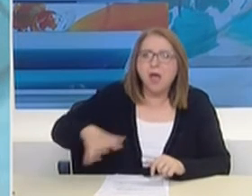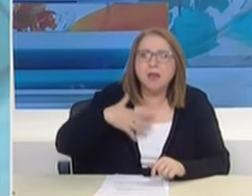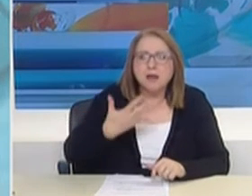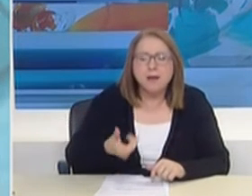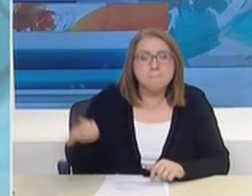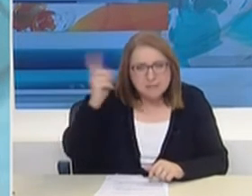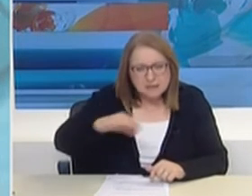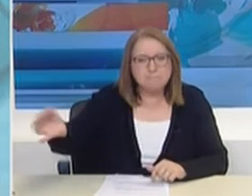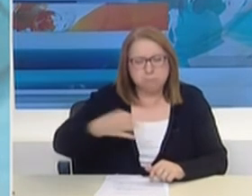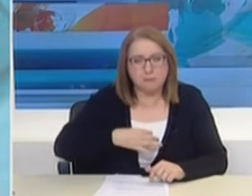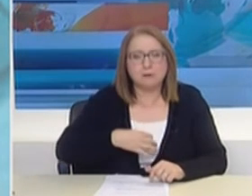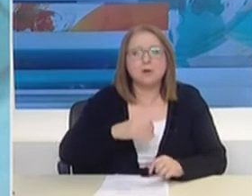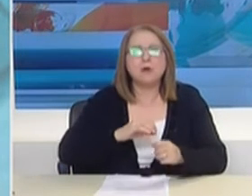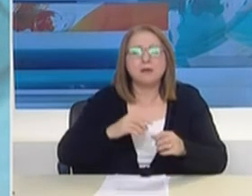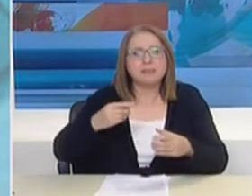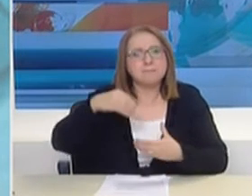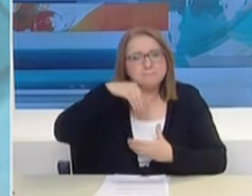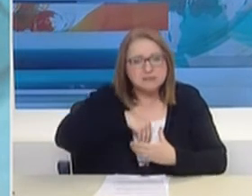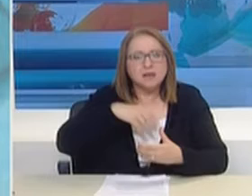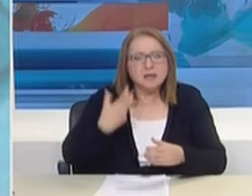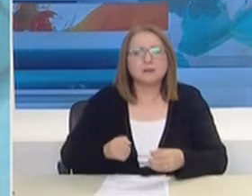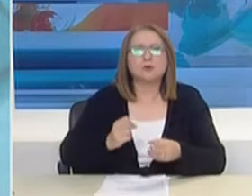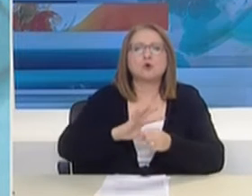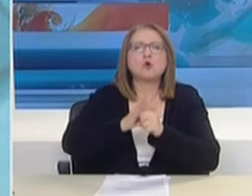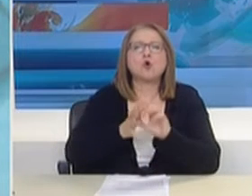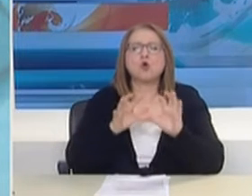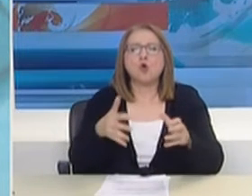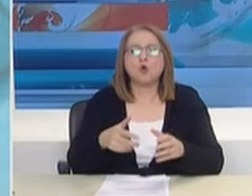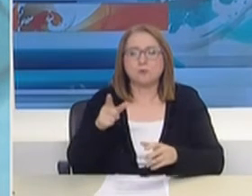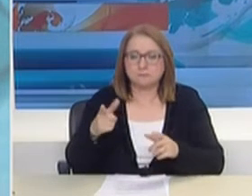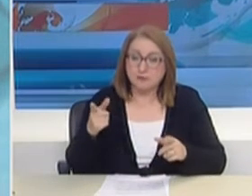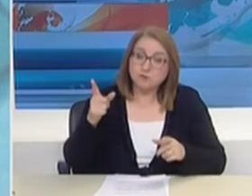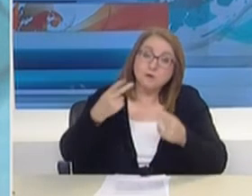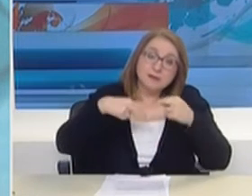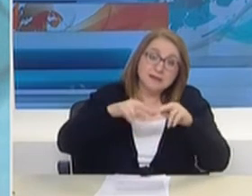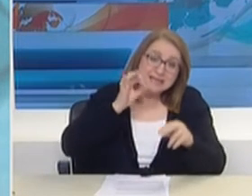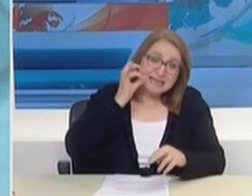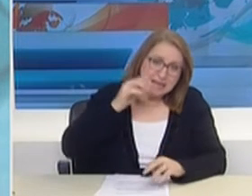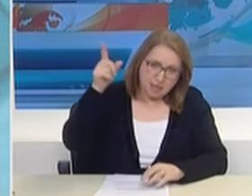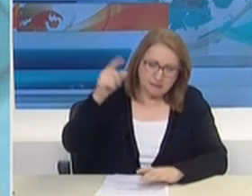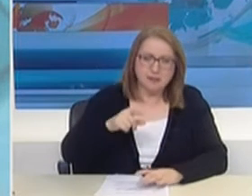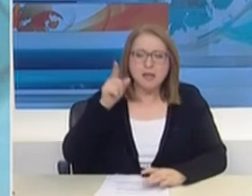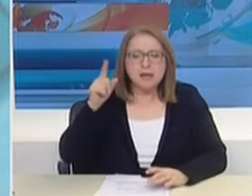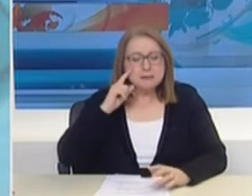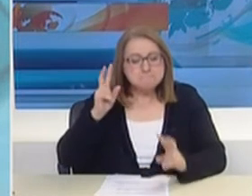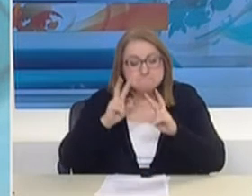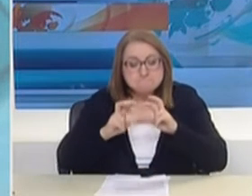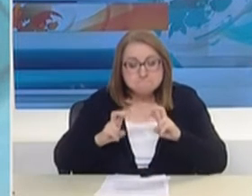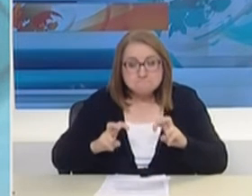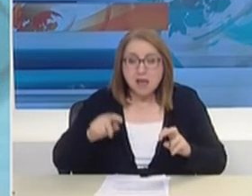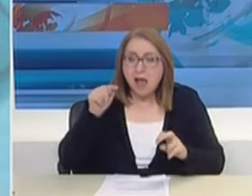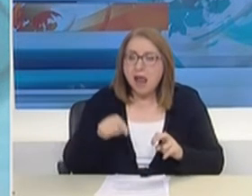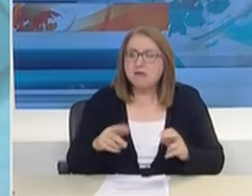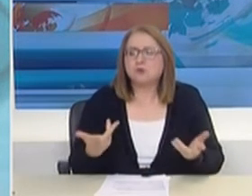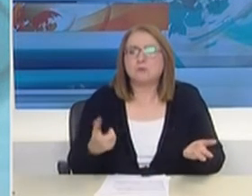Όμως, και αυτό το λέω καθαρά επιστημονικά, για να αποδείξω ότι αυτή η διάρρεια οφείλεται όντως στον κορονοϊό, θα